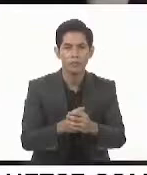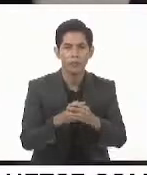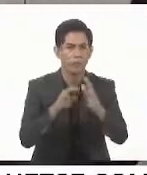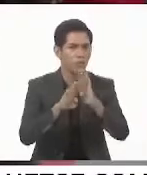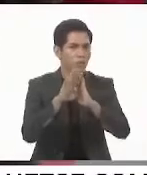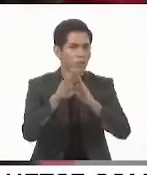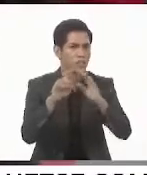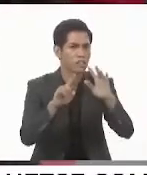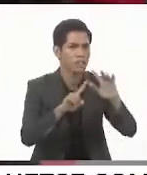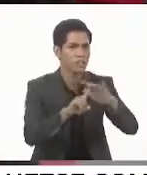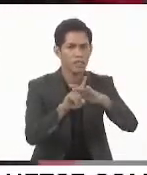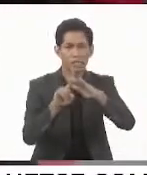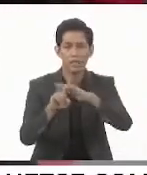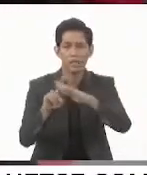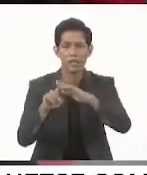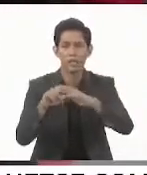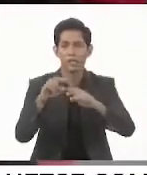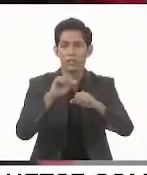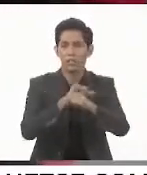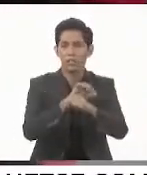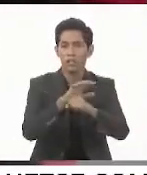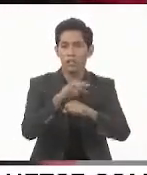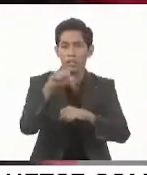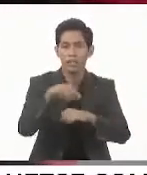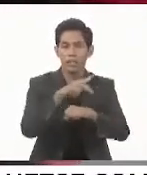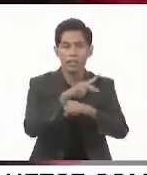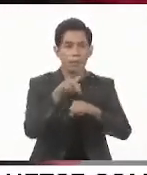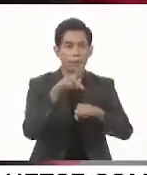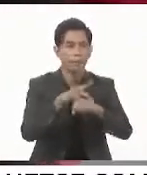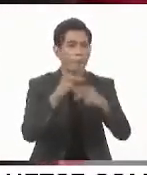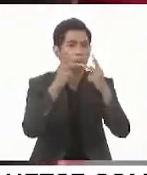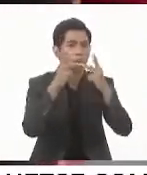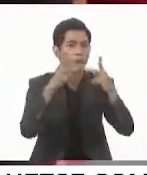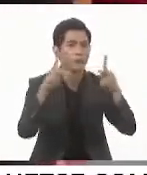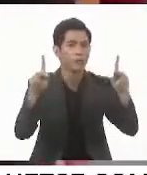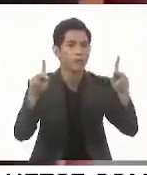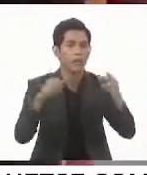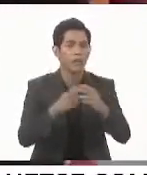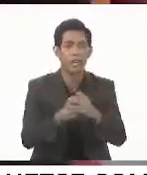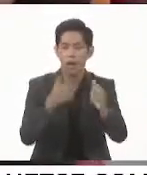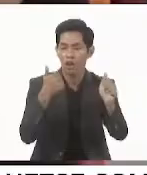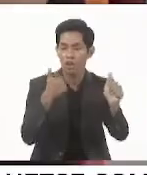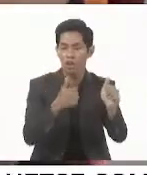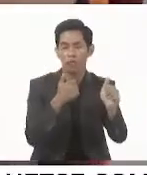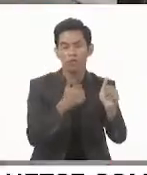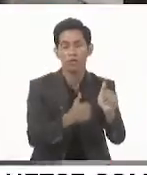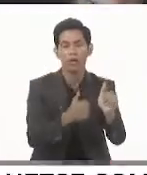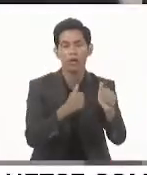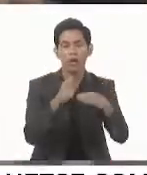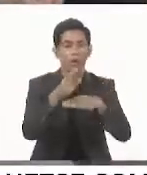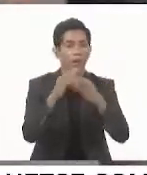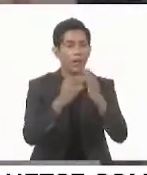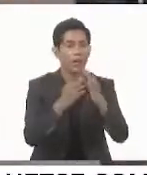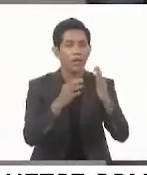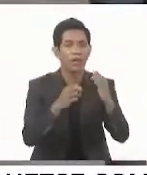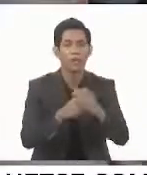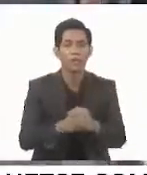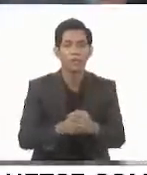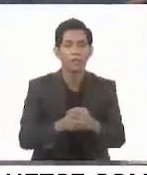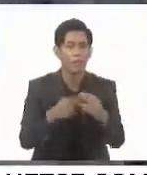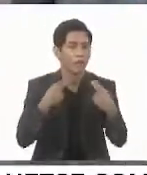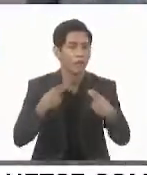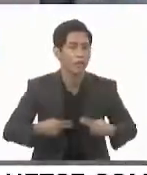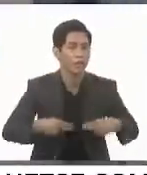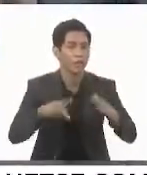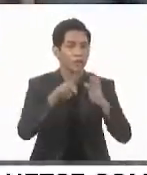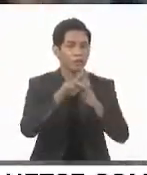bansa. Patuloy rin ang panawagan ng opisyal sa publiko na sundin pa rin ang umiiral na health and safety protocols gaya ng pagsusuot ng